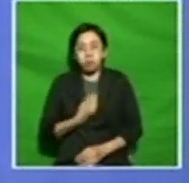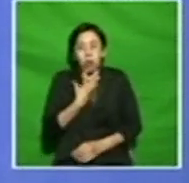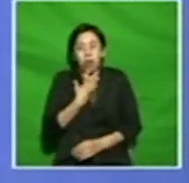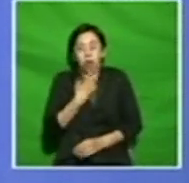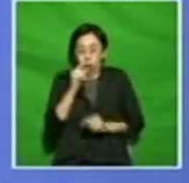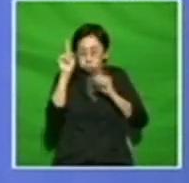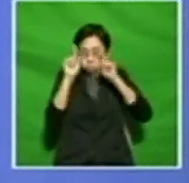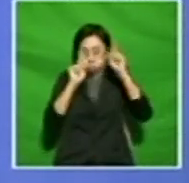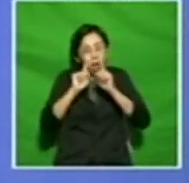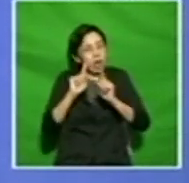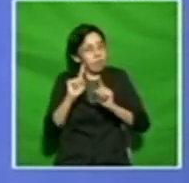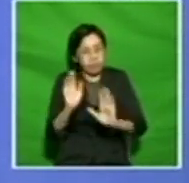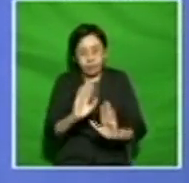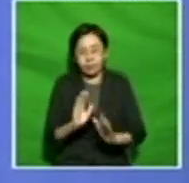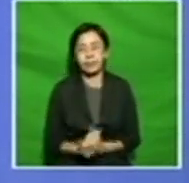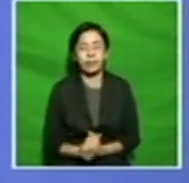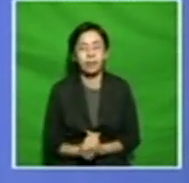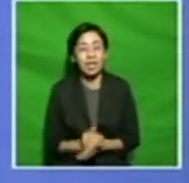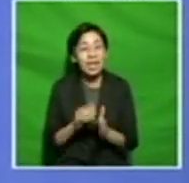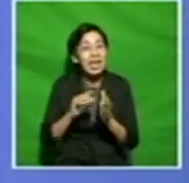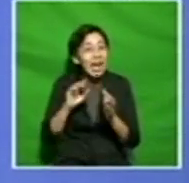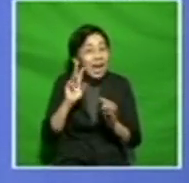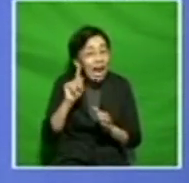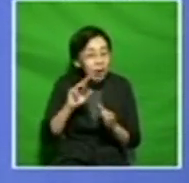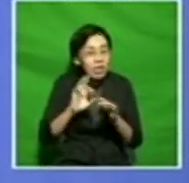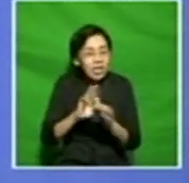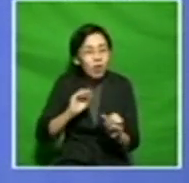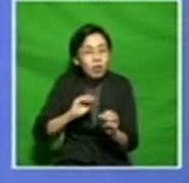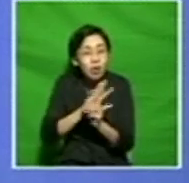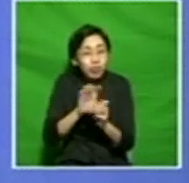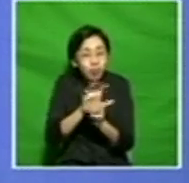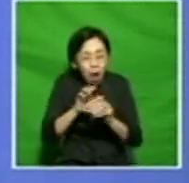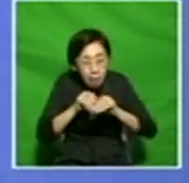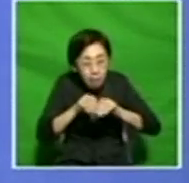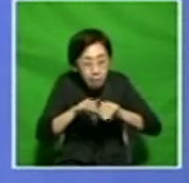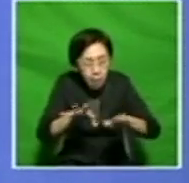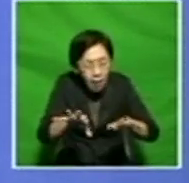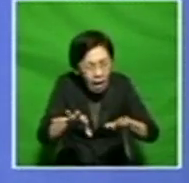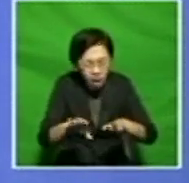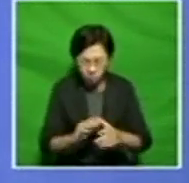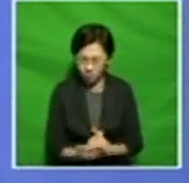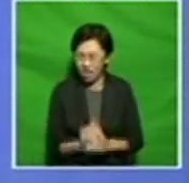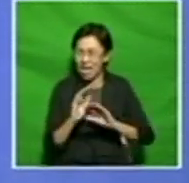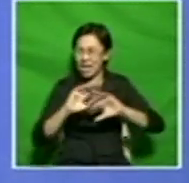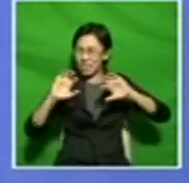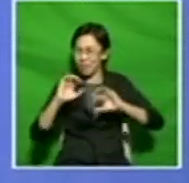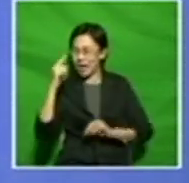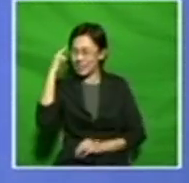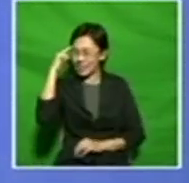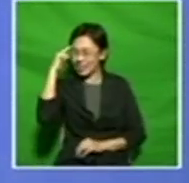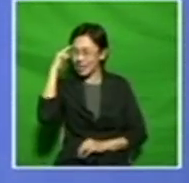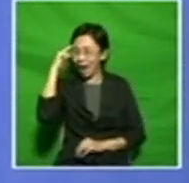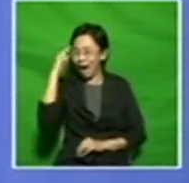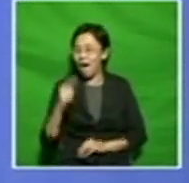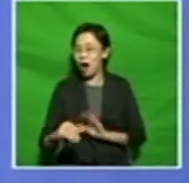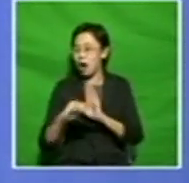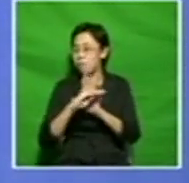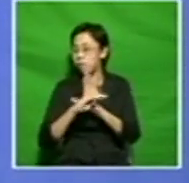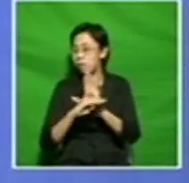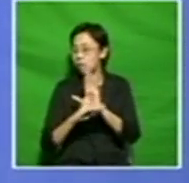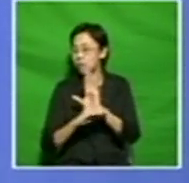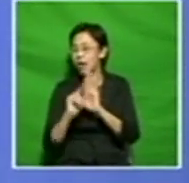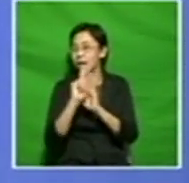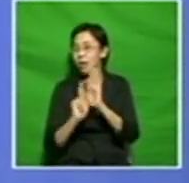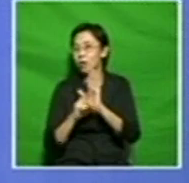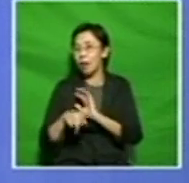ดเพราะฉะนั้นตรงนี้มันก็จะย้อนกลับเข้ามาว่ารัฐฉวยโอกาสออกข้อกำหนดตามพระรา